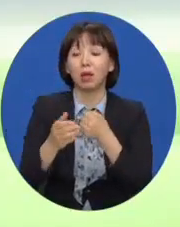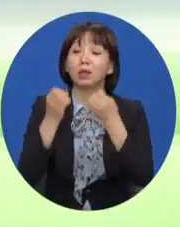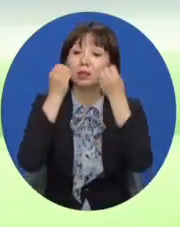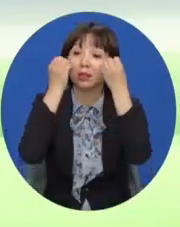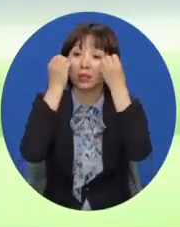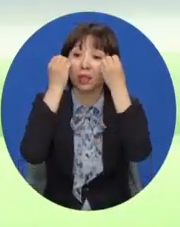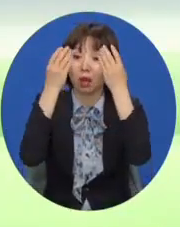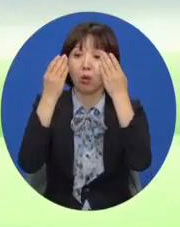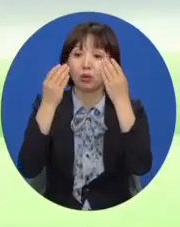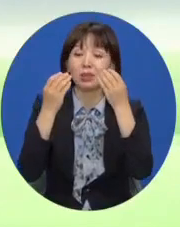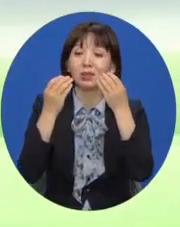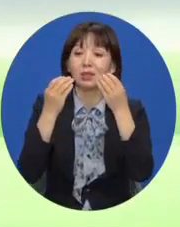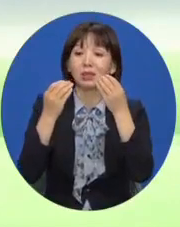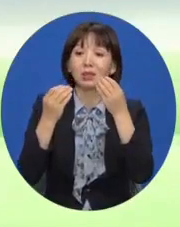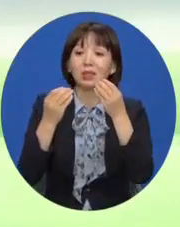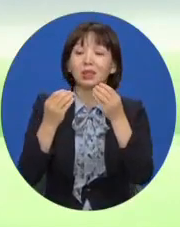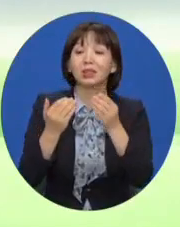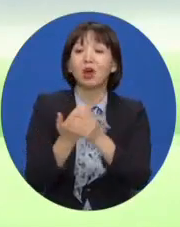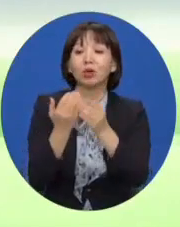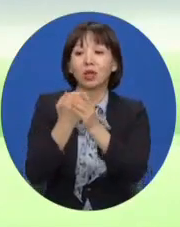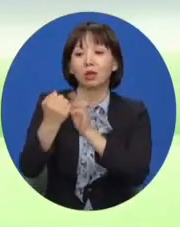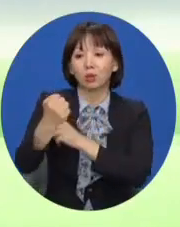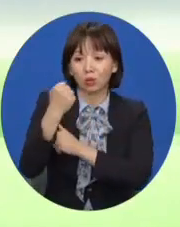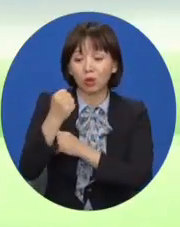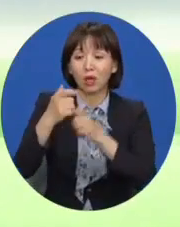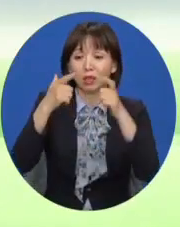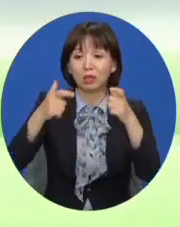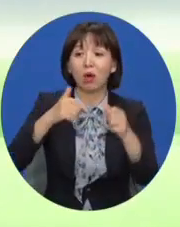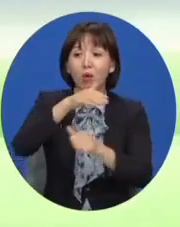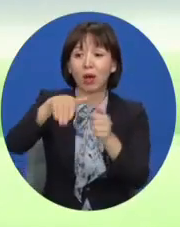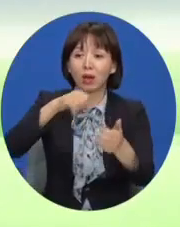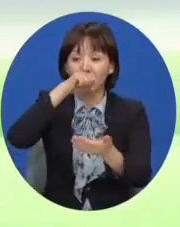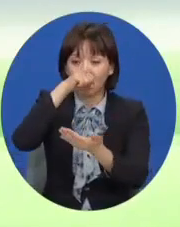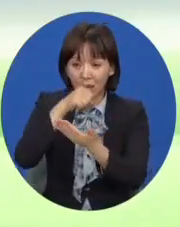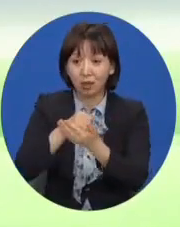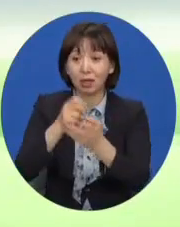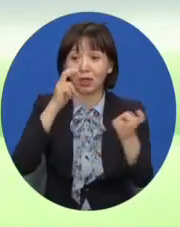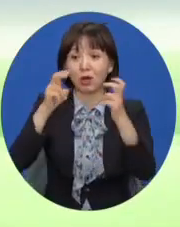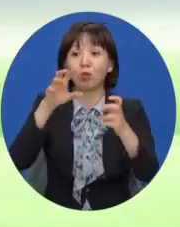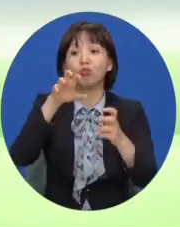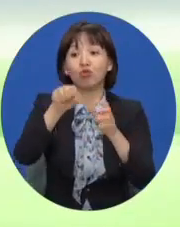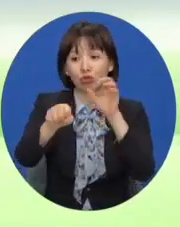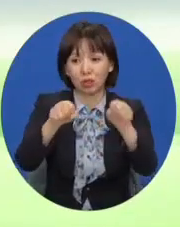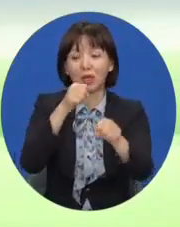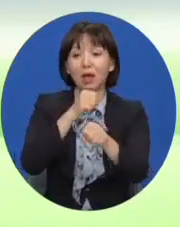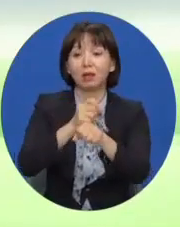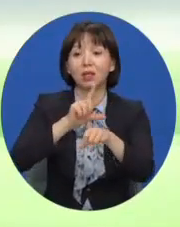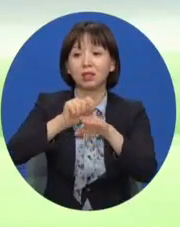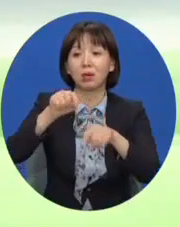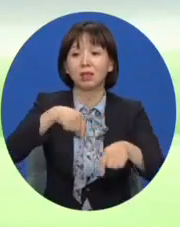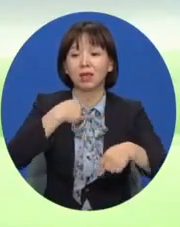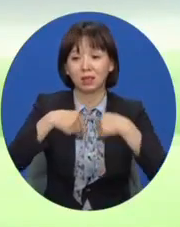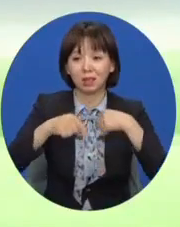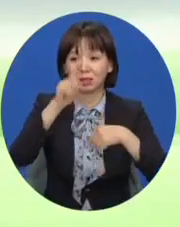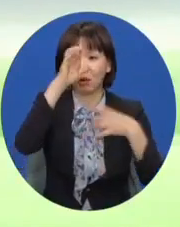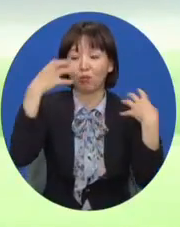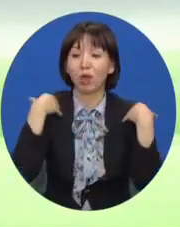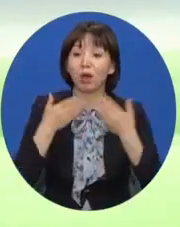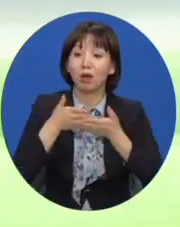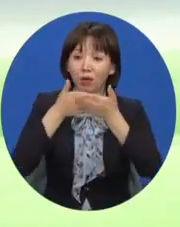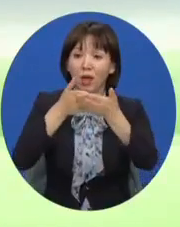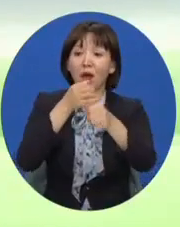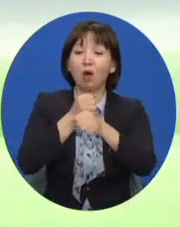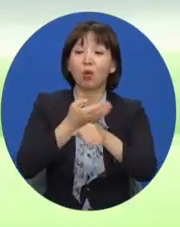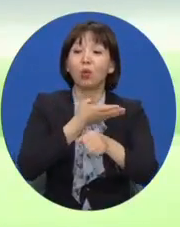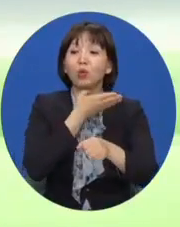새로운 신성장 동력에 지역 환경에 맞는 그런 대단히 기업을 유치하는데 지자체가 정부에 건의하고 나아가서는